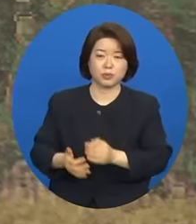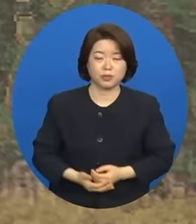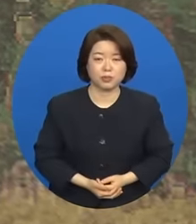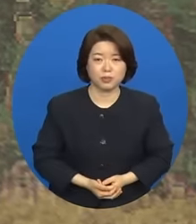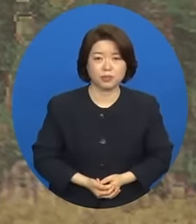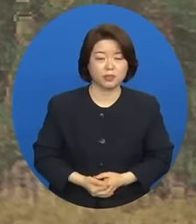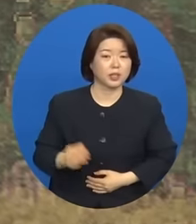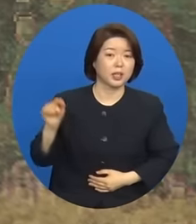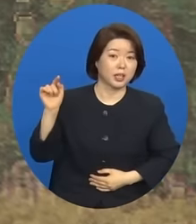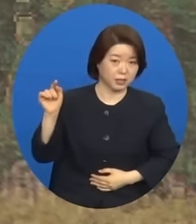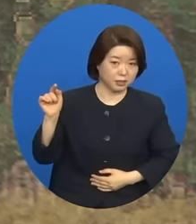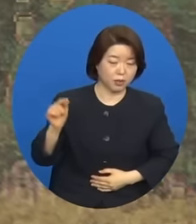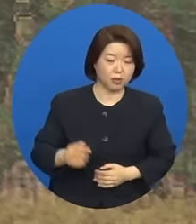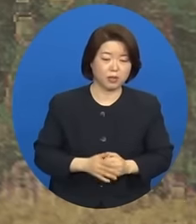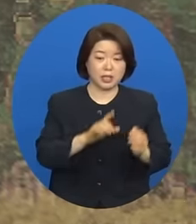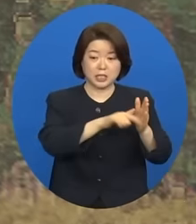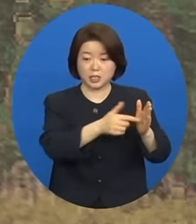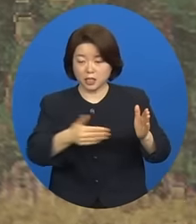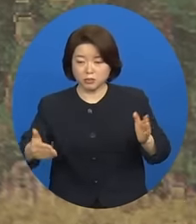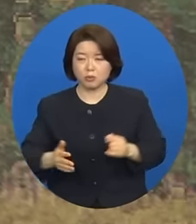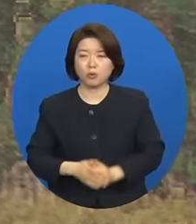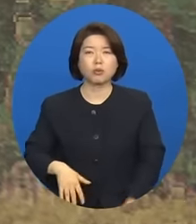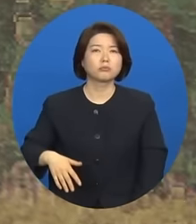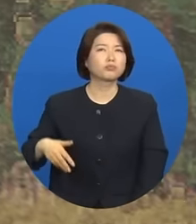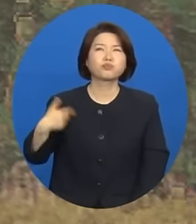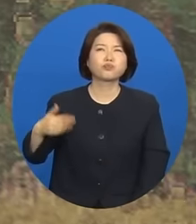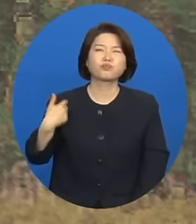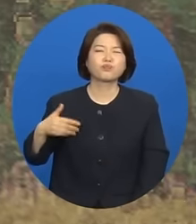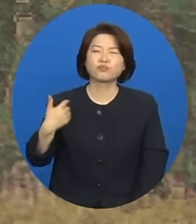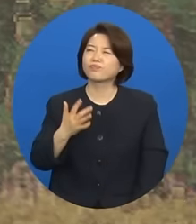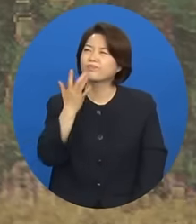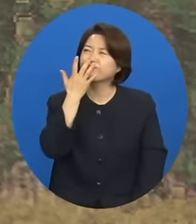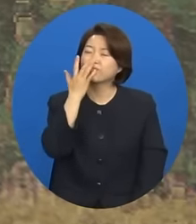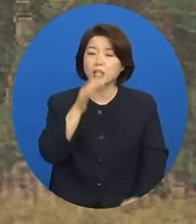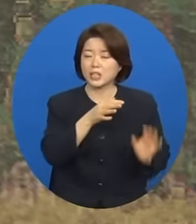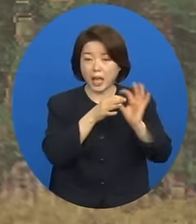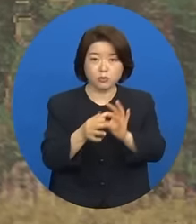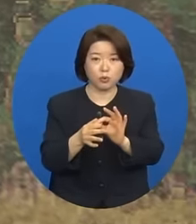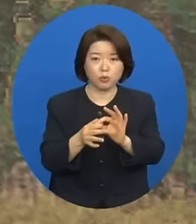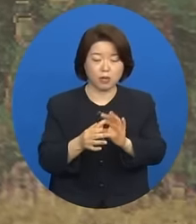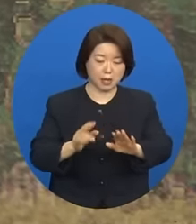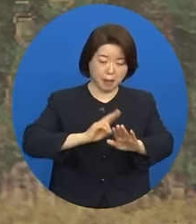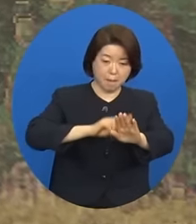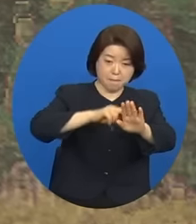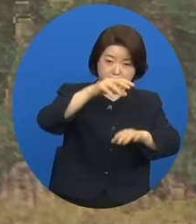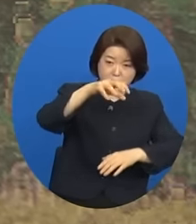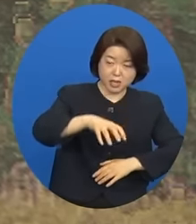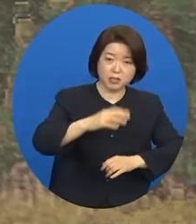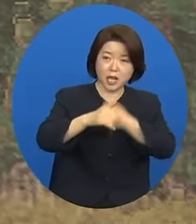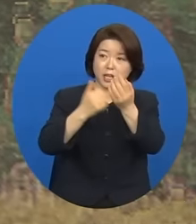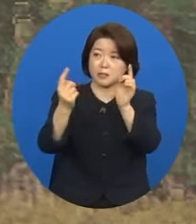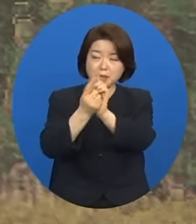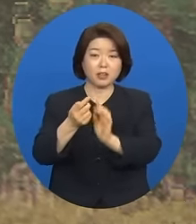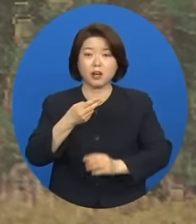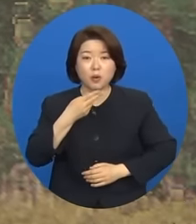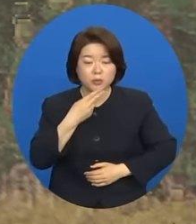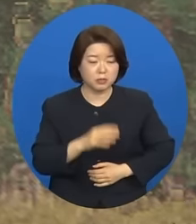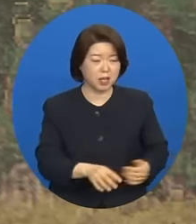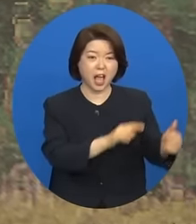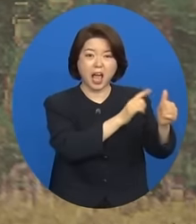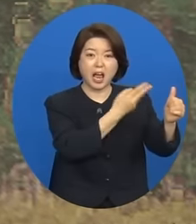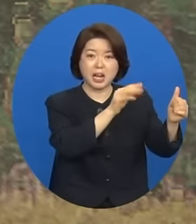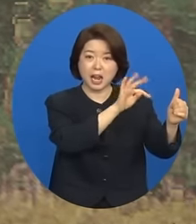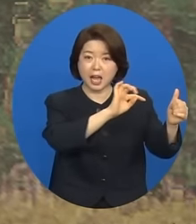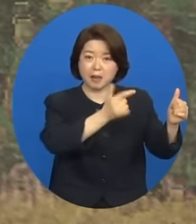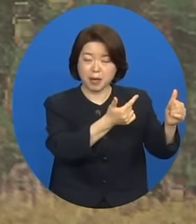근데 그것을 시간이 흘러도 모른다는 거예요. 베델에서 만난 하나님 경험이 없으면 라반과 같이 세월이 지나가도